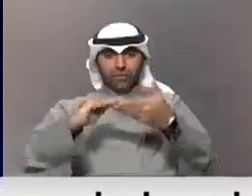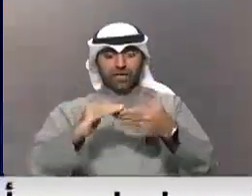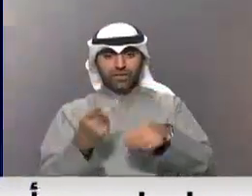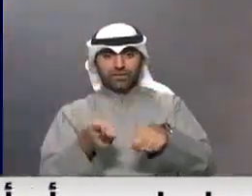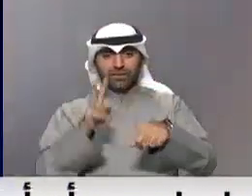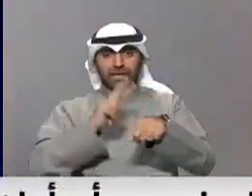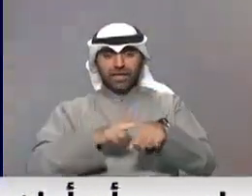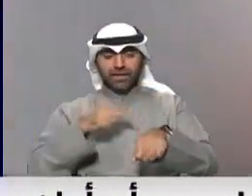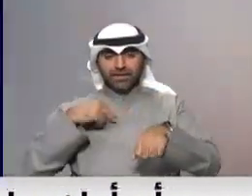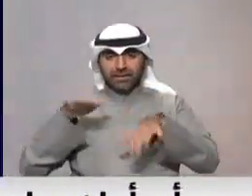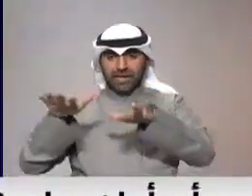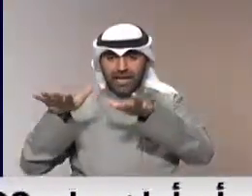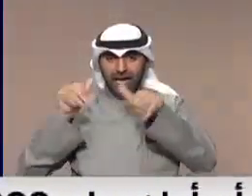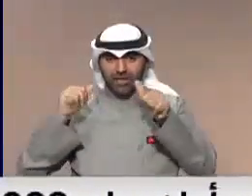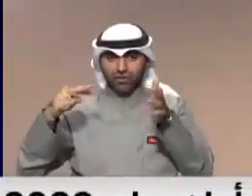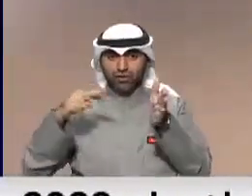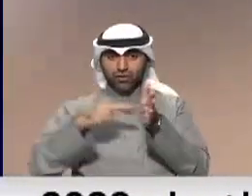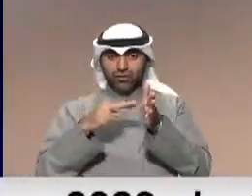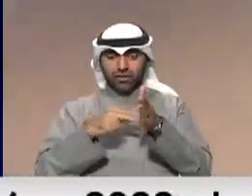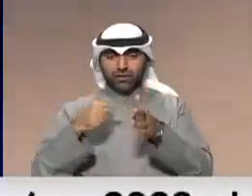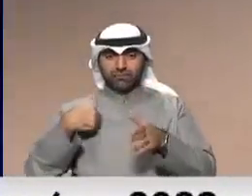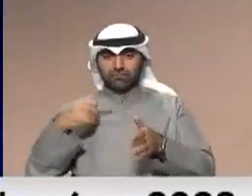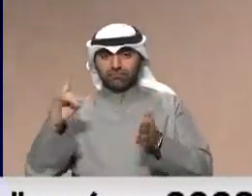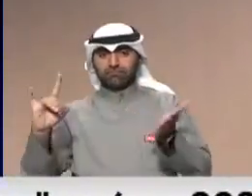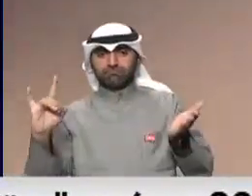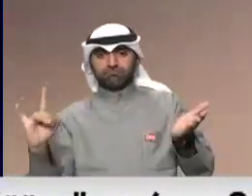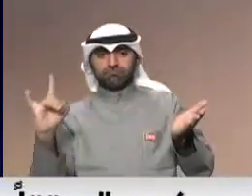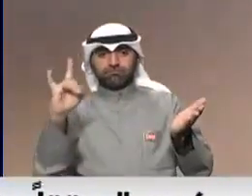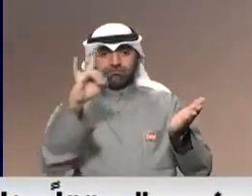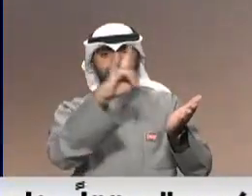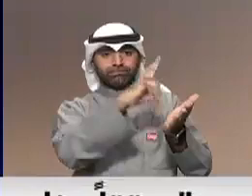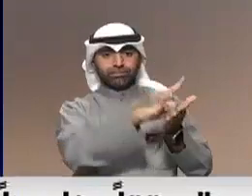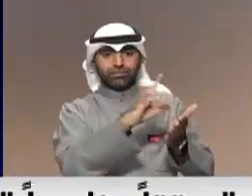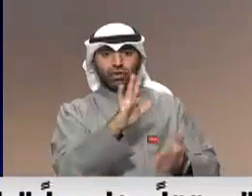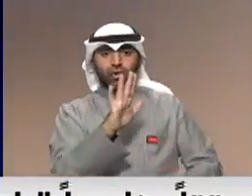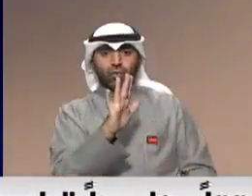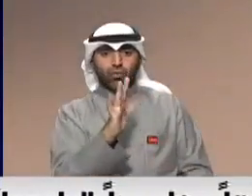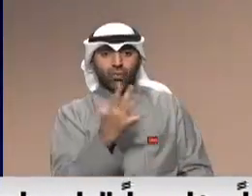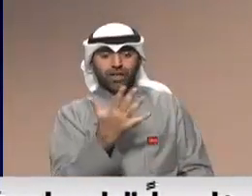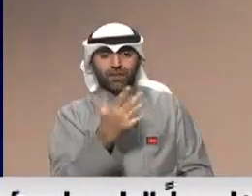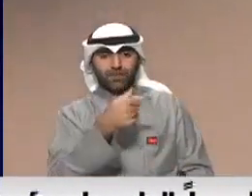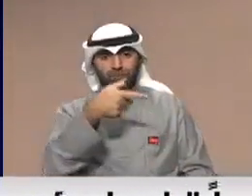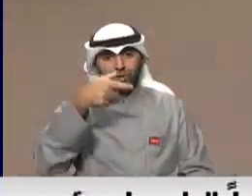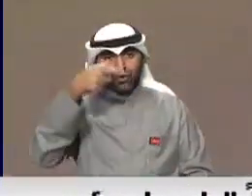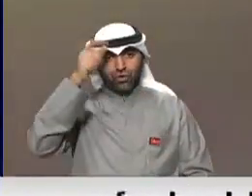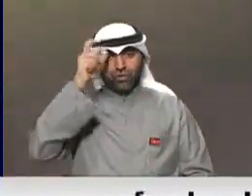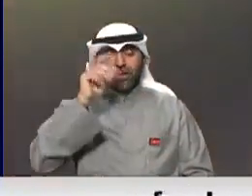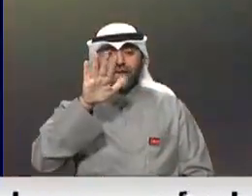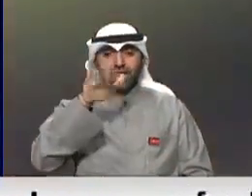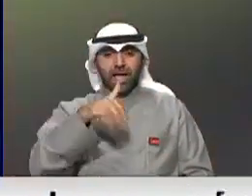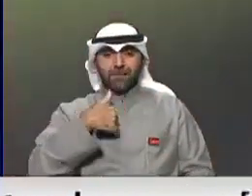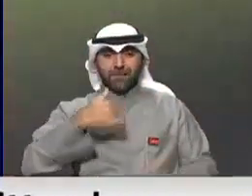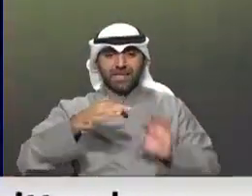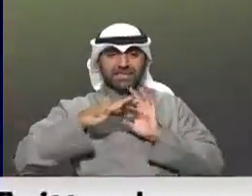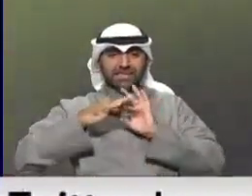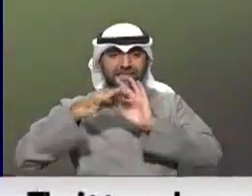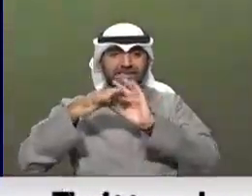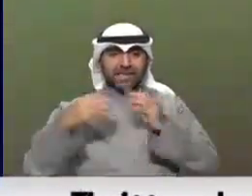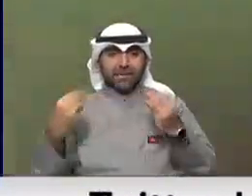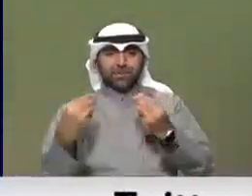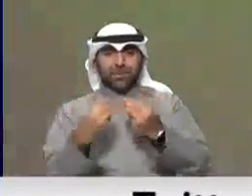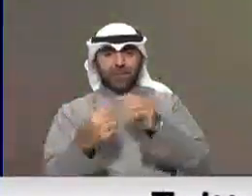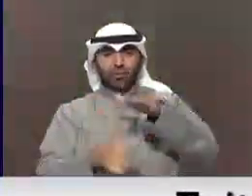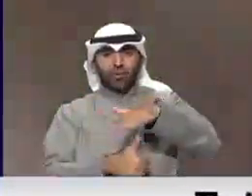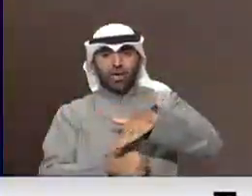تحديد الأولويات وحددوها أن الناس محتاجة إلى الخيام والبطانيات واللي هم يسمونها الكرفانات،